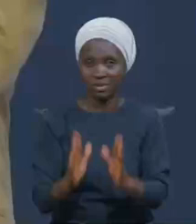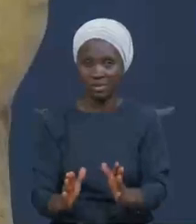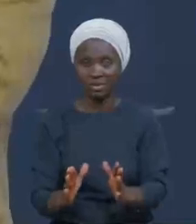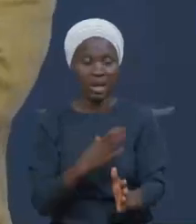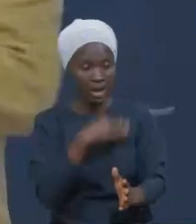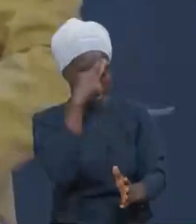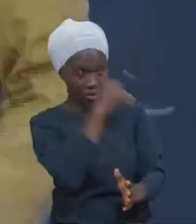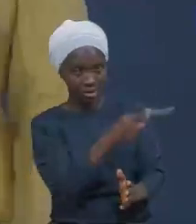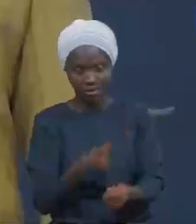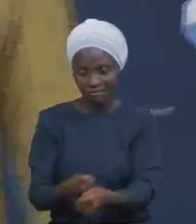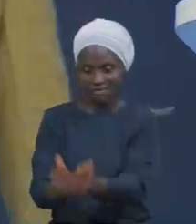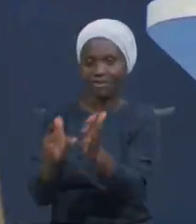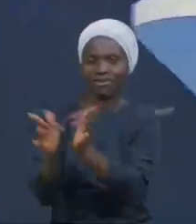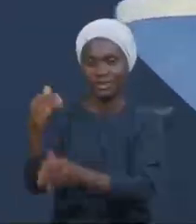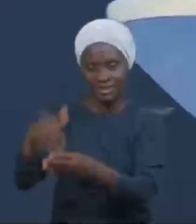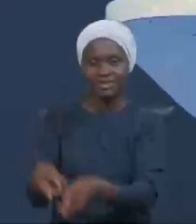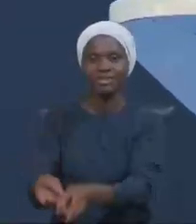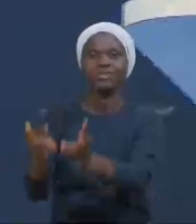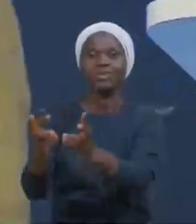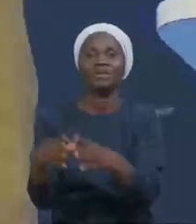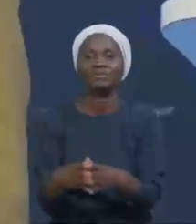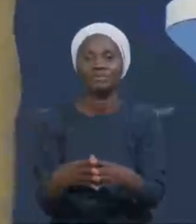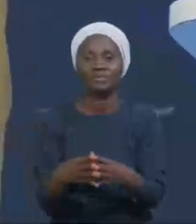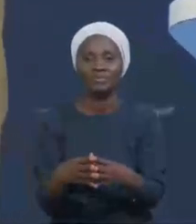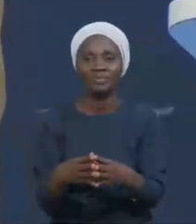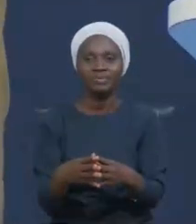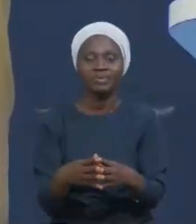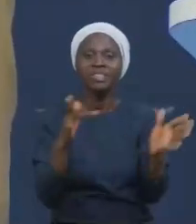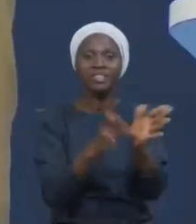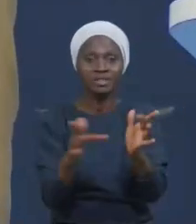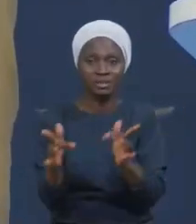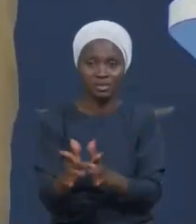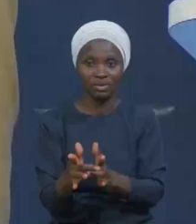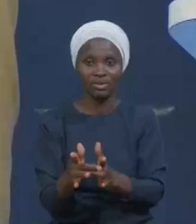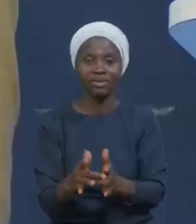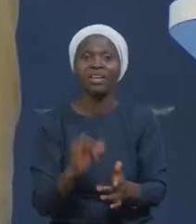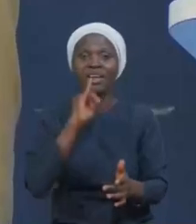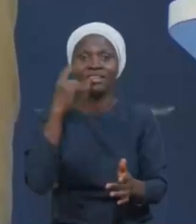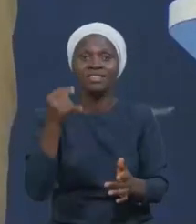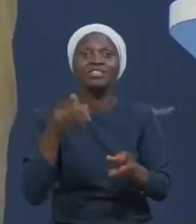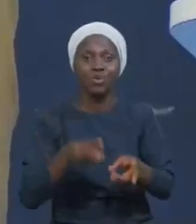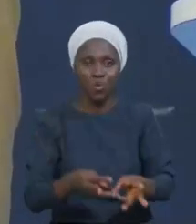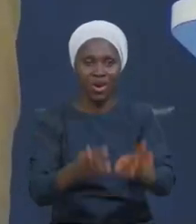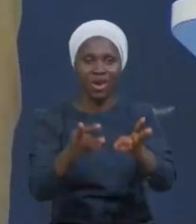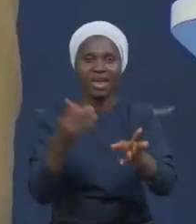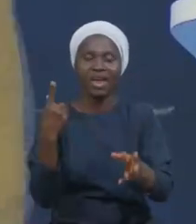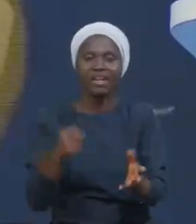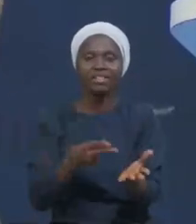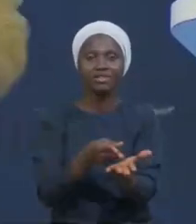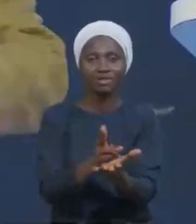Il suivait Jésus dans le chemin en réalité. Il est le chemin, la vérité.